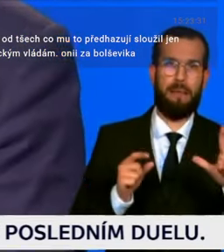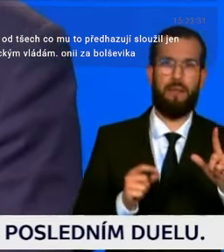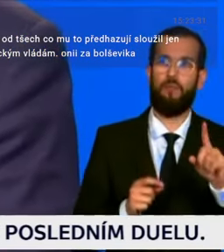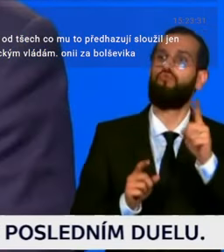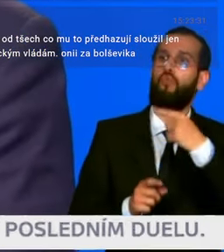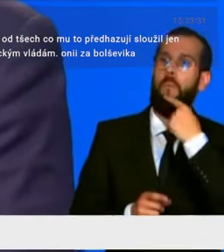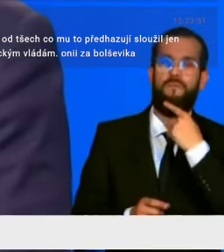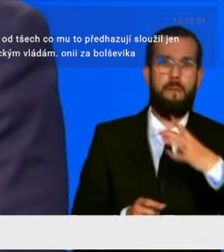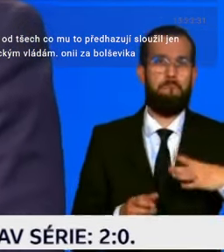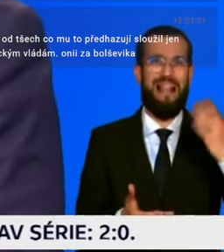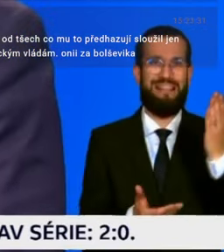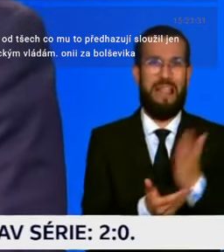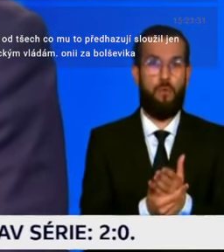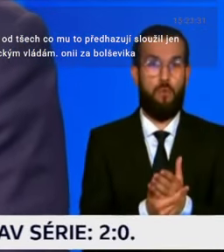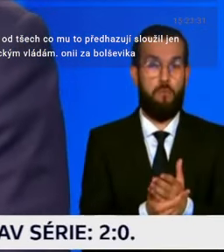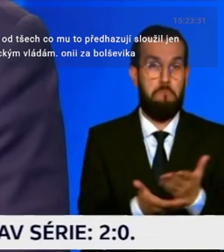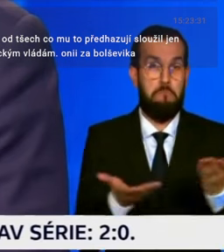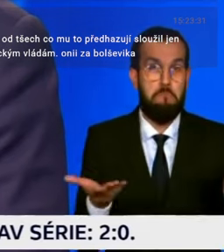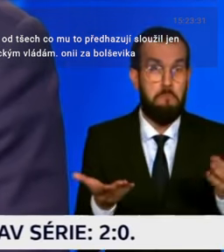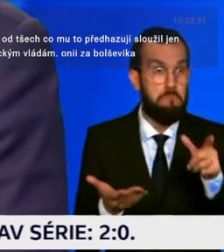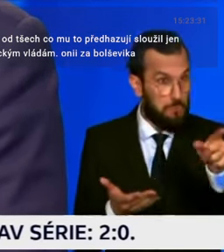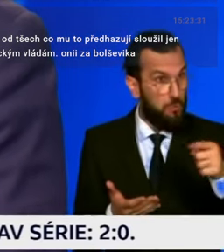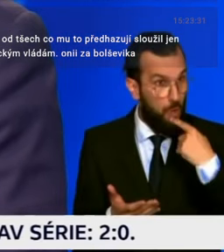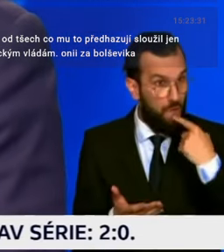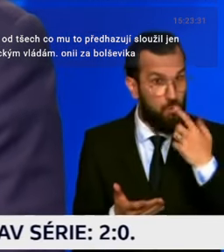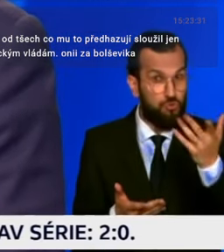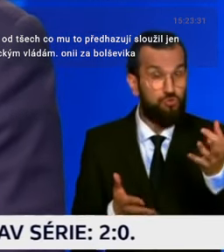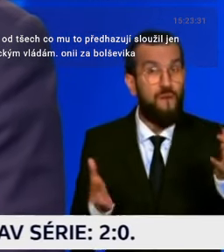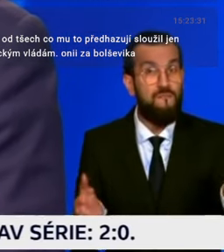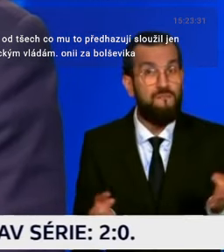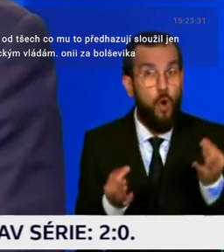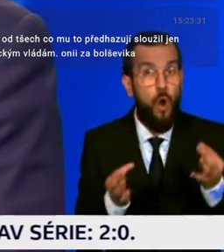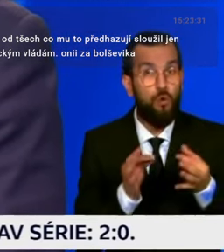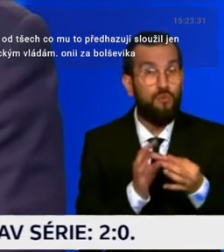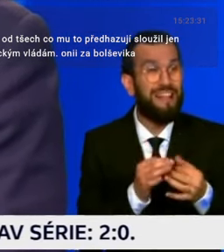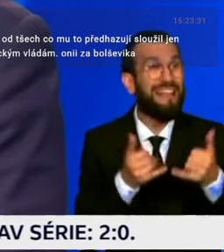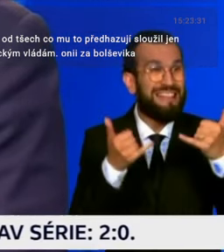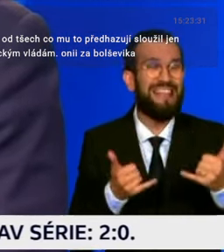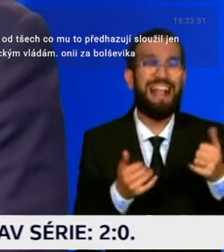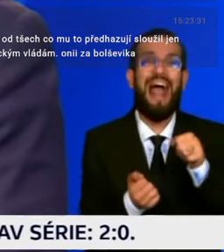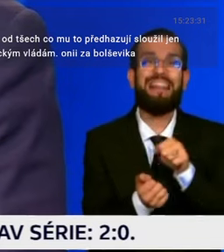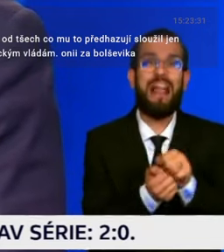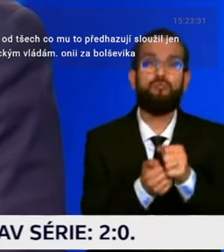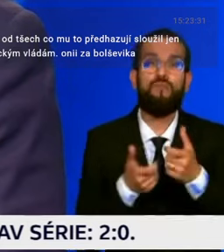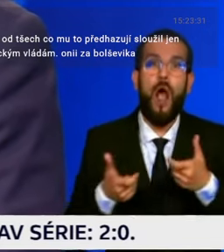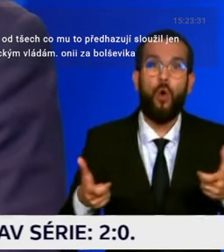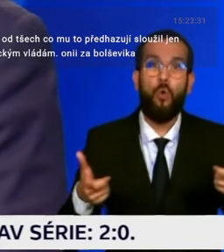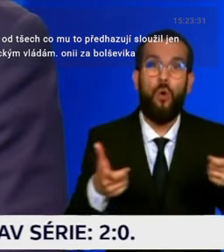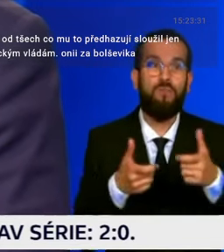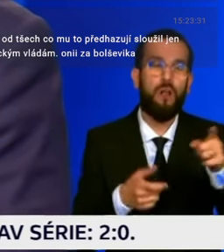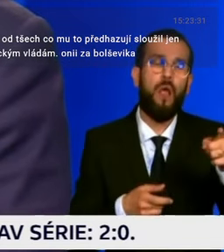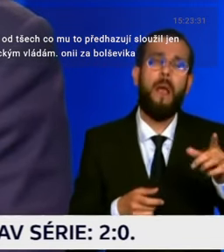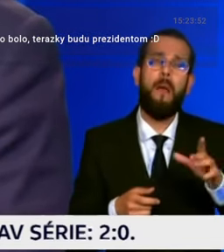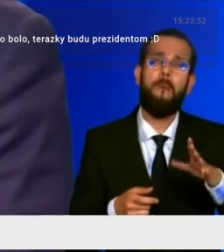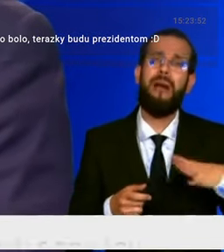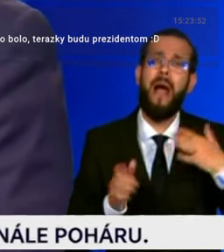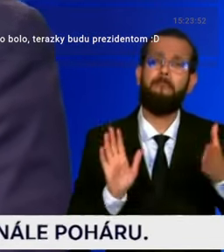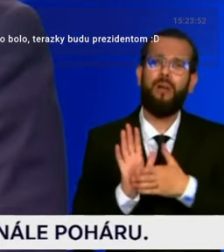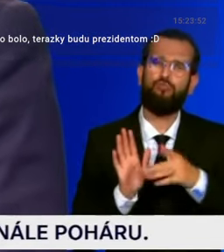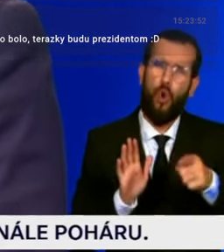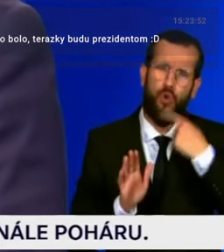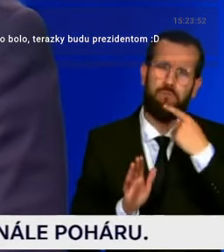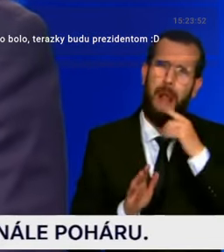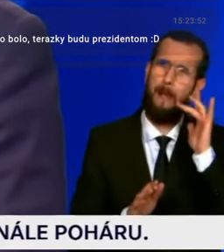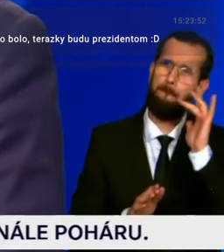pánovi Dankovi No ja som vás nepočul že by ste sa boli vyjadrili eh k tomu čo dnes aj na tlačovej konferencii na moju osobu narozprával pán Matovič aký som